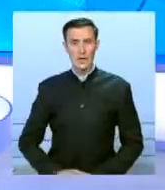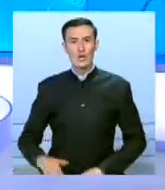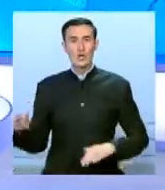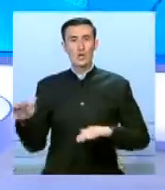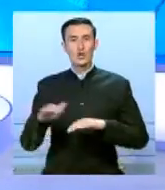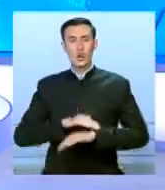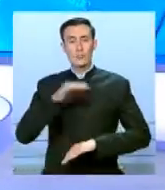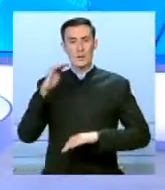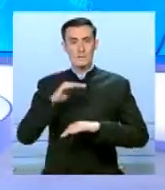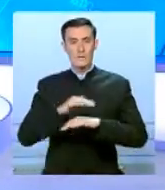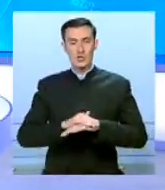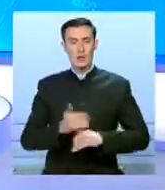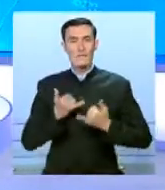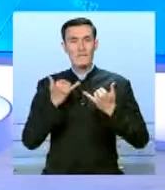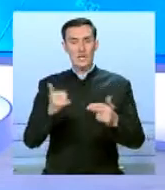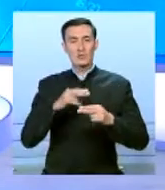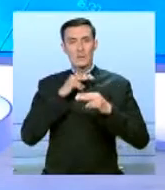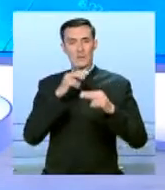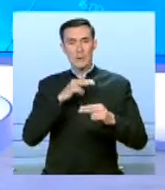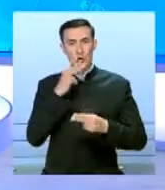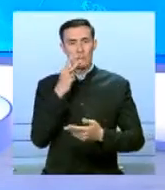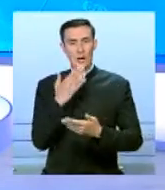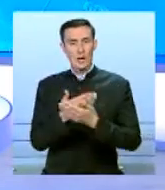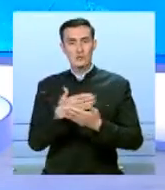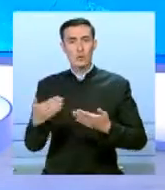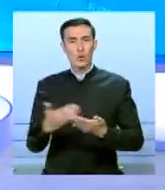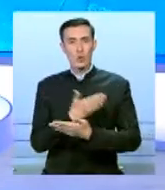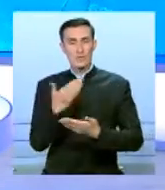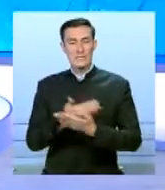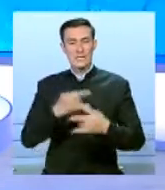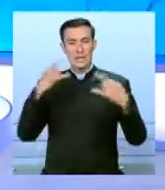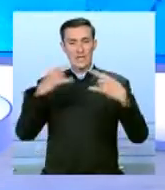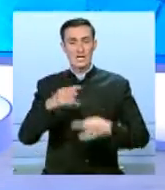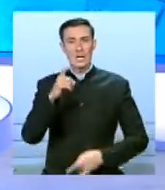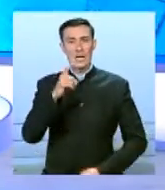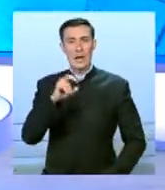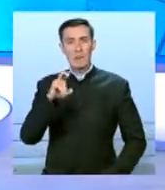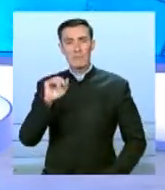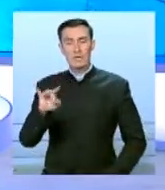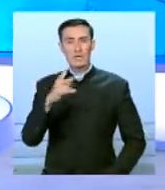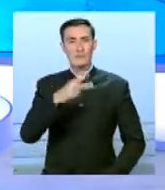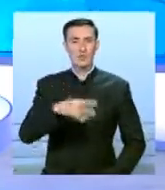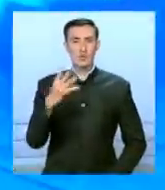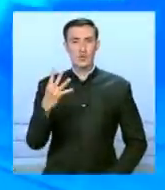Хабар 24 продолжает свое вещание. Новый выпуск новостей. С вами Арстан Балтин, а также Хасан Исраилов. Здравствуйте.